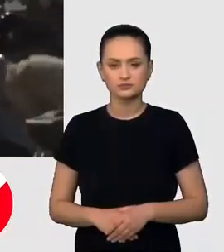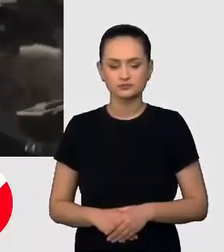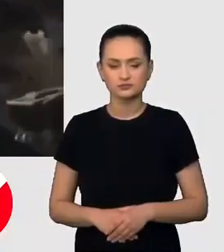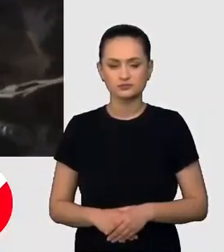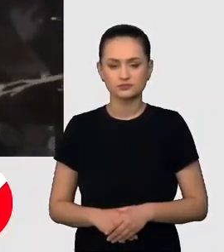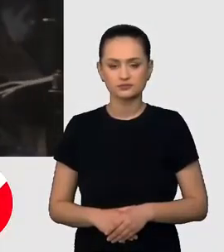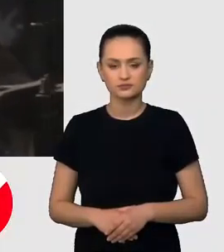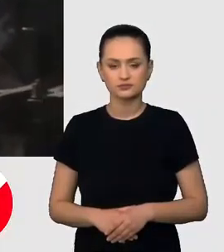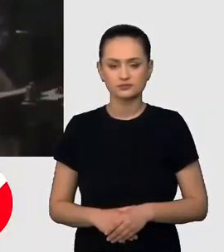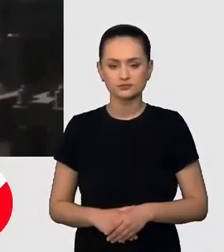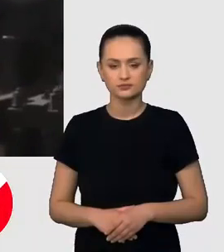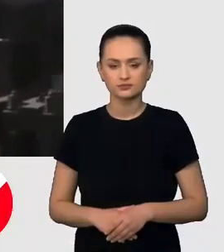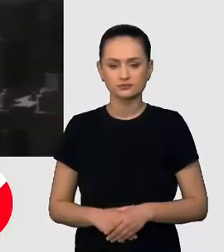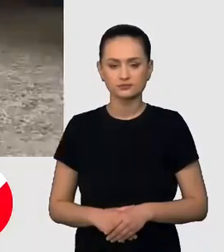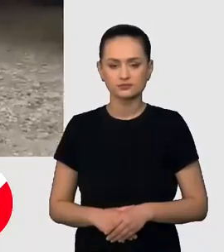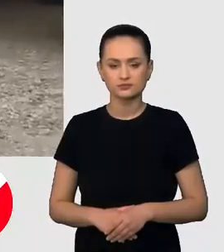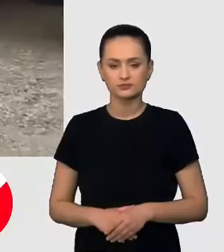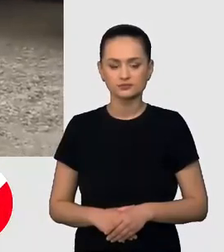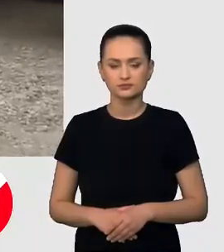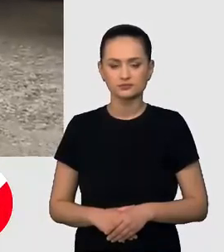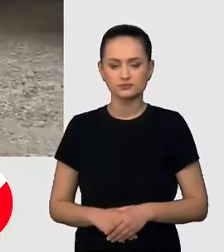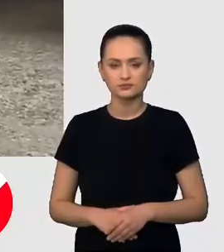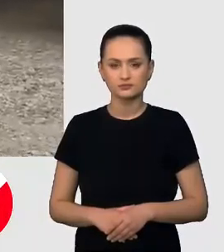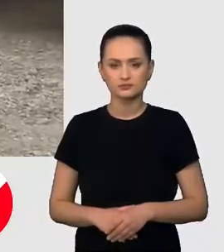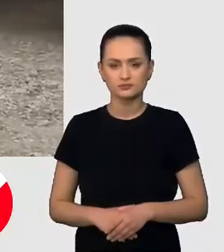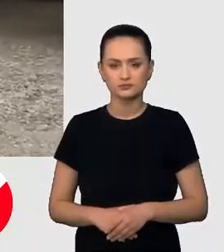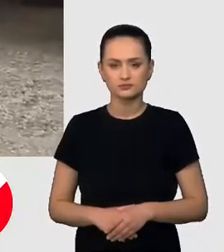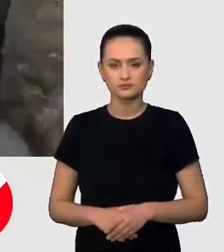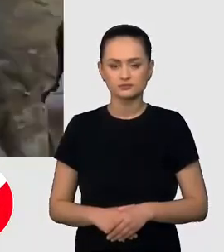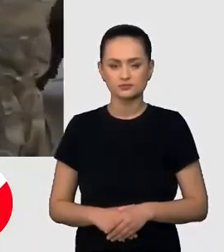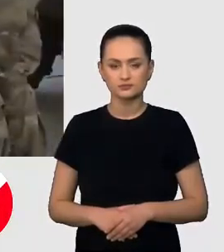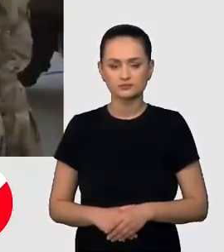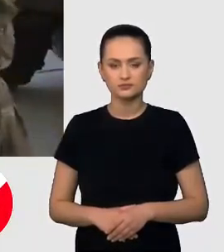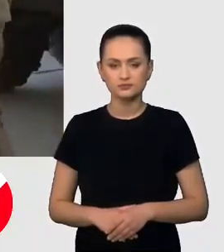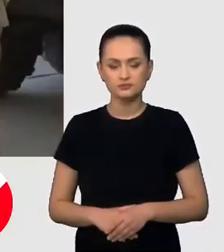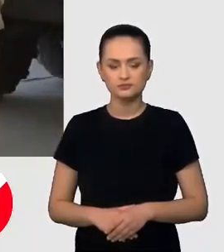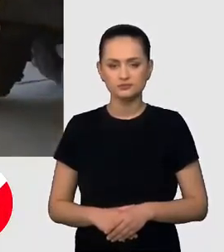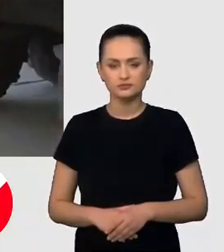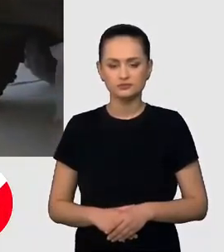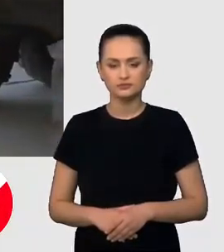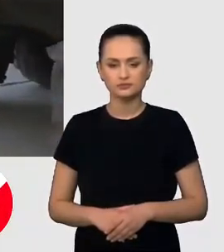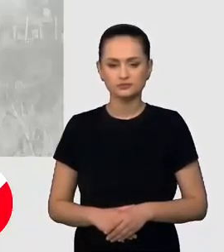corruption and how you would participate in the defense of the collective NATO alliance.